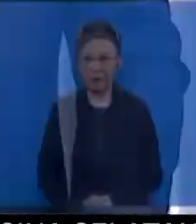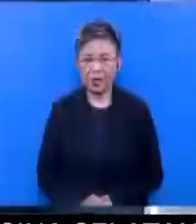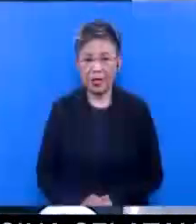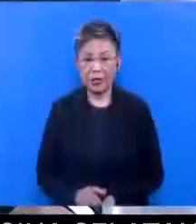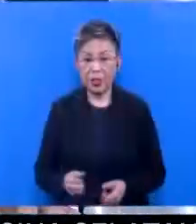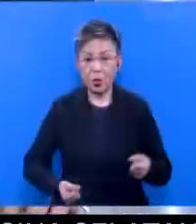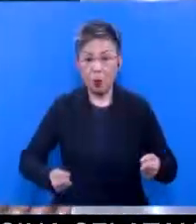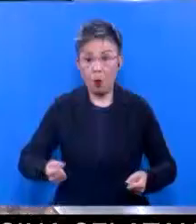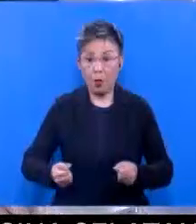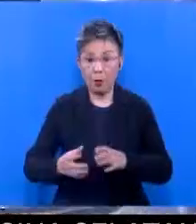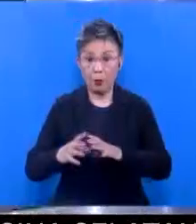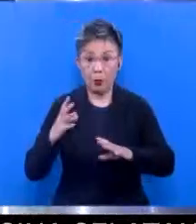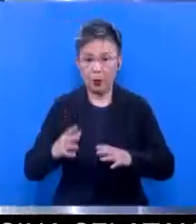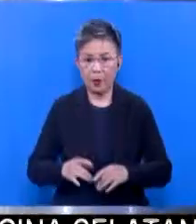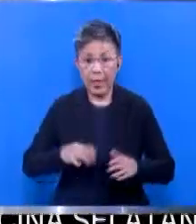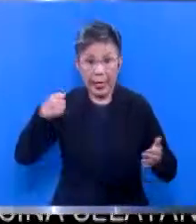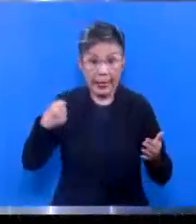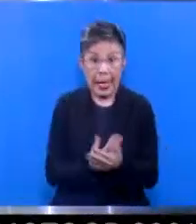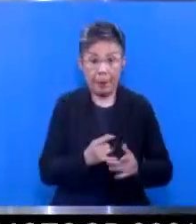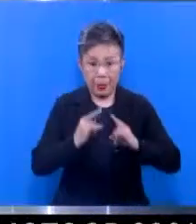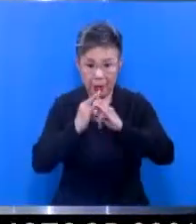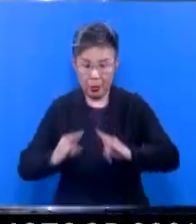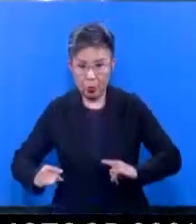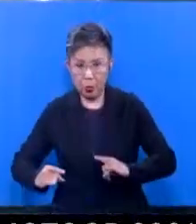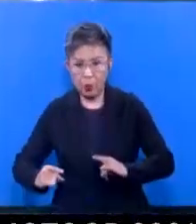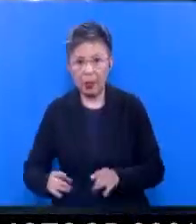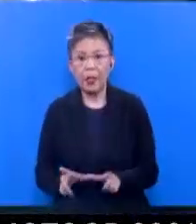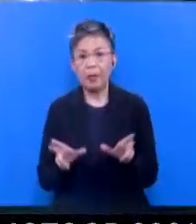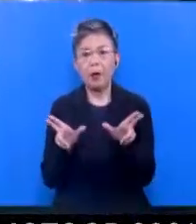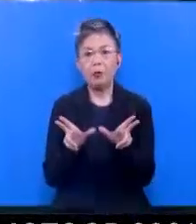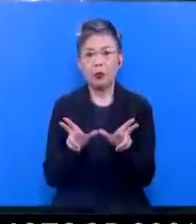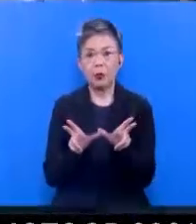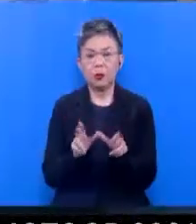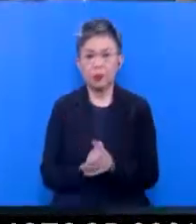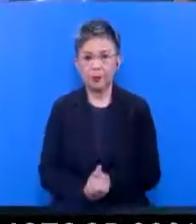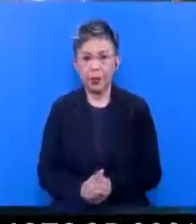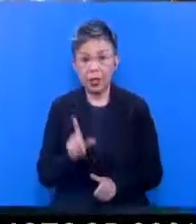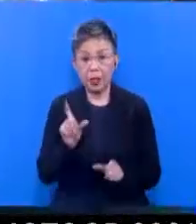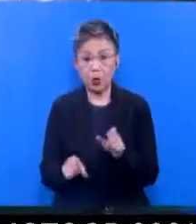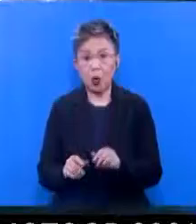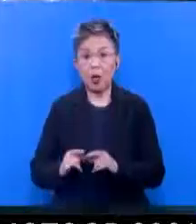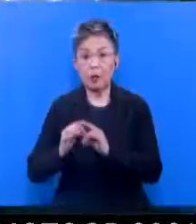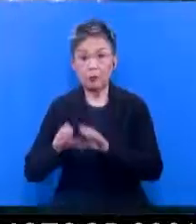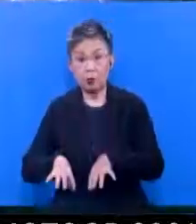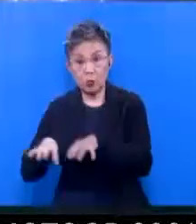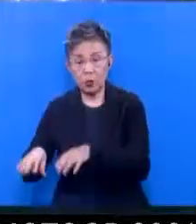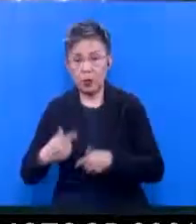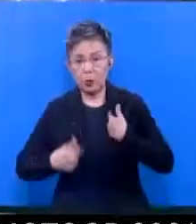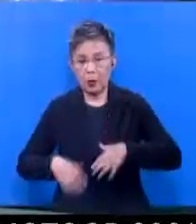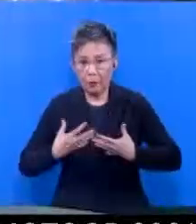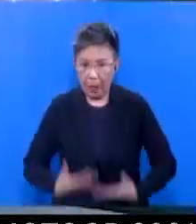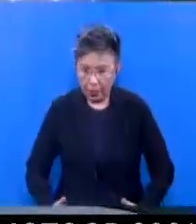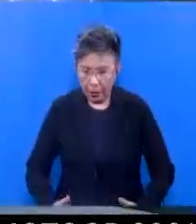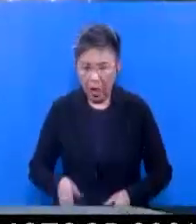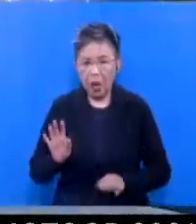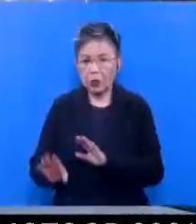Sebuah mobil bak terbuka menabrak tenda pengungsi korban gempa di Mamuju, Sulawesi Barat. Satu orang pengungsi mengalami luka berat hingga harus mendapat